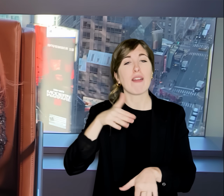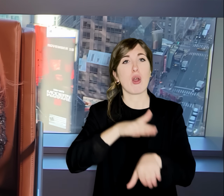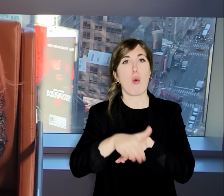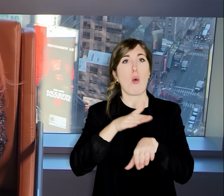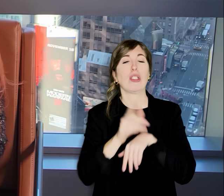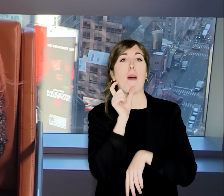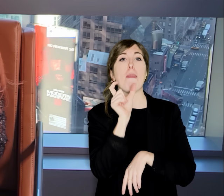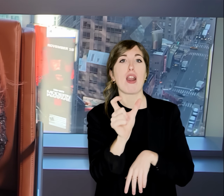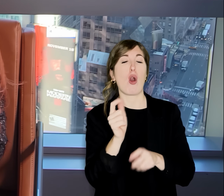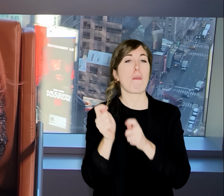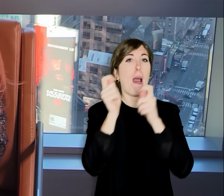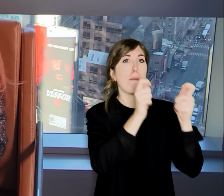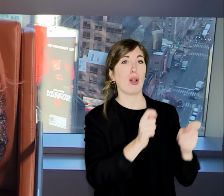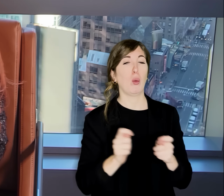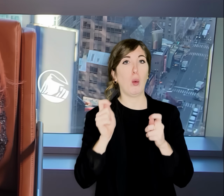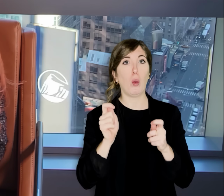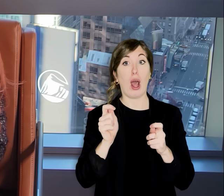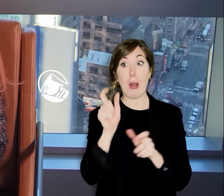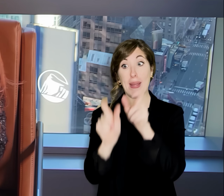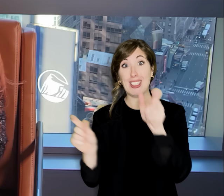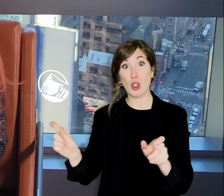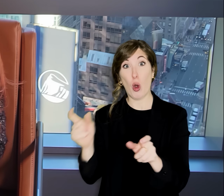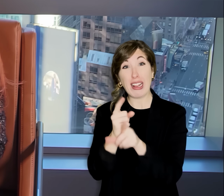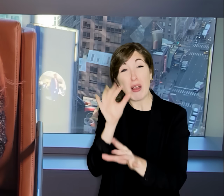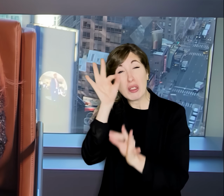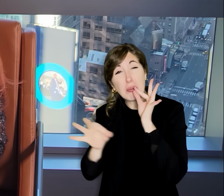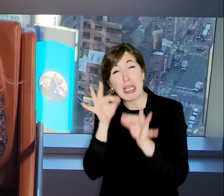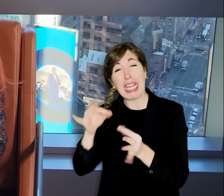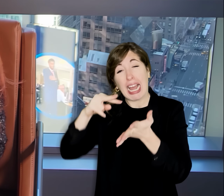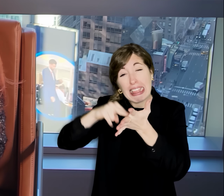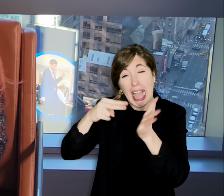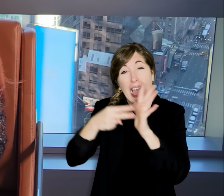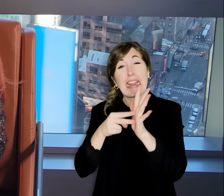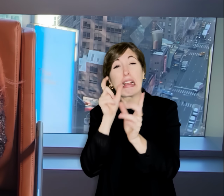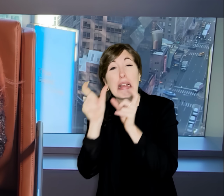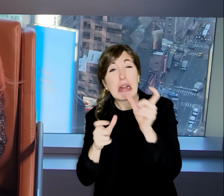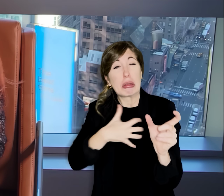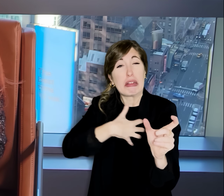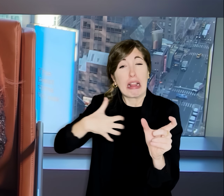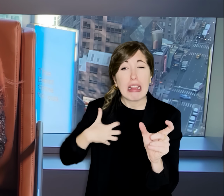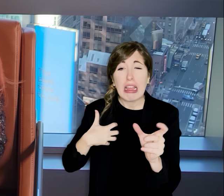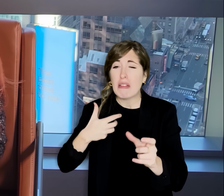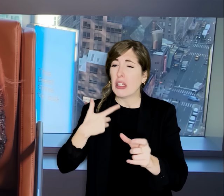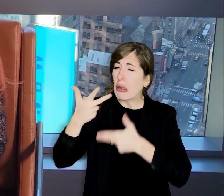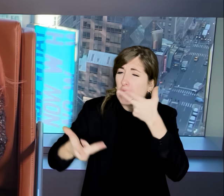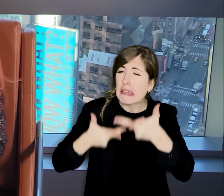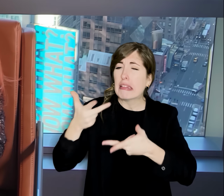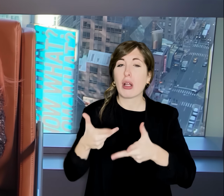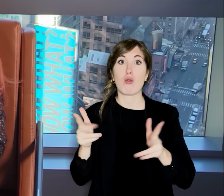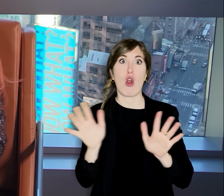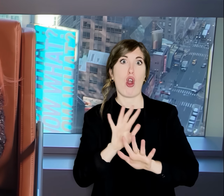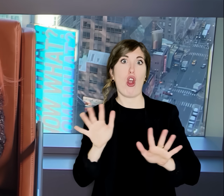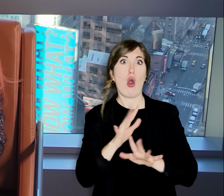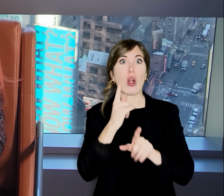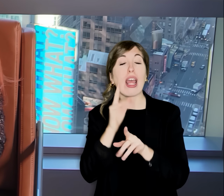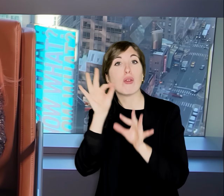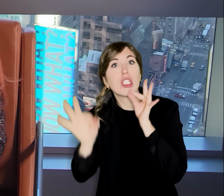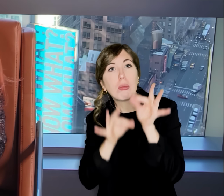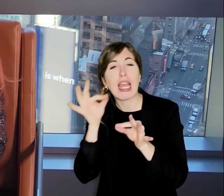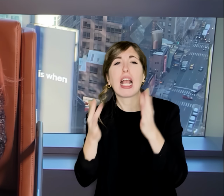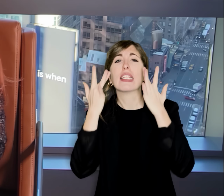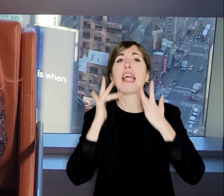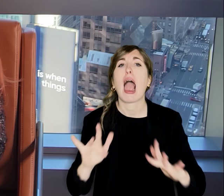concetto Noi non dobbiamo fare scienza con le persone dobbiamo piegare in termini più terra a terra possibile quelle che sono